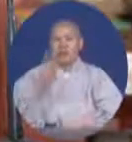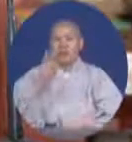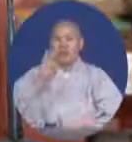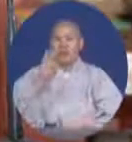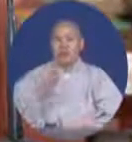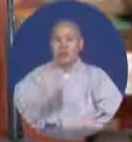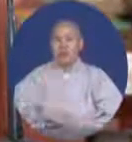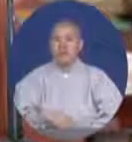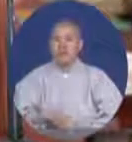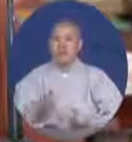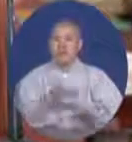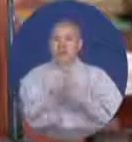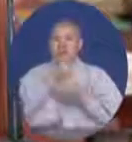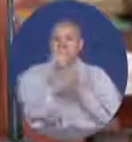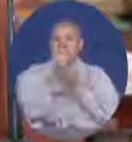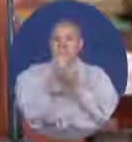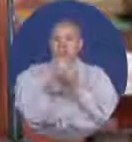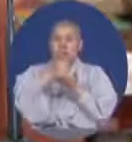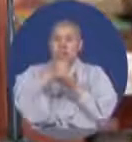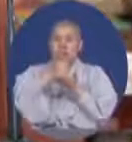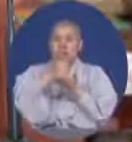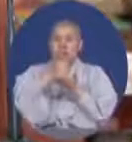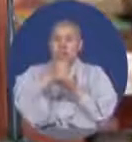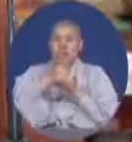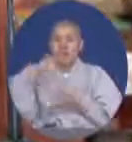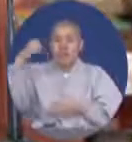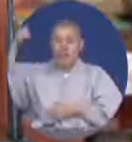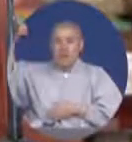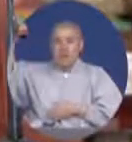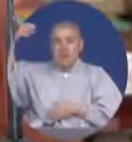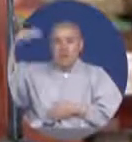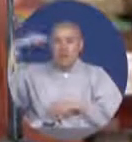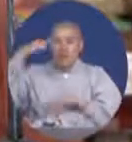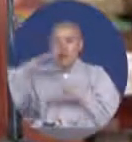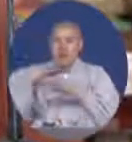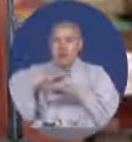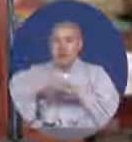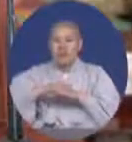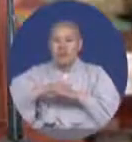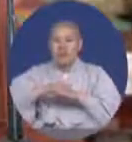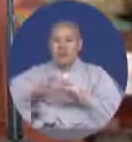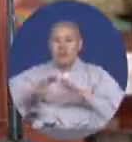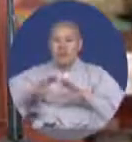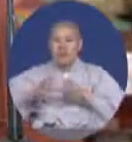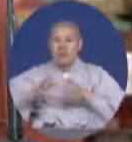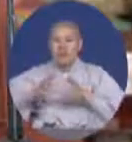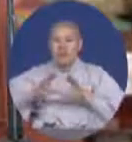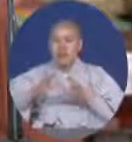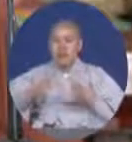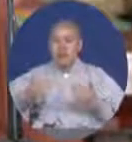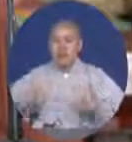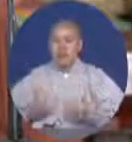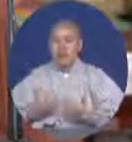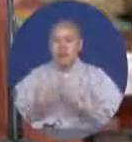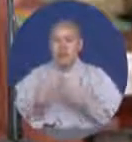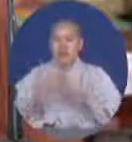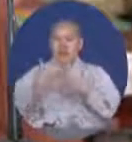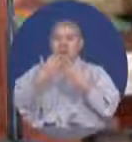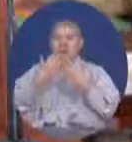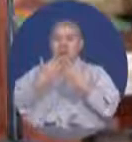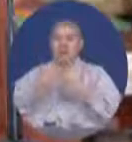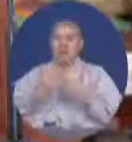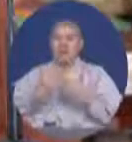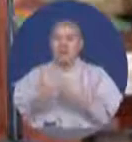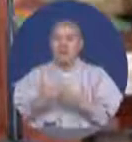불방광명하야 변세가 아니라 부처님이 광명을 놓아서 세간에 두루하다. 이 불방이라는 게